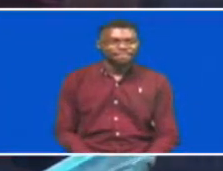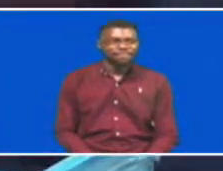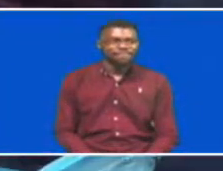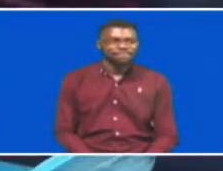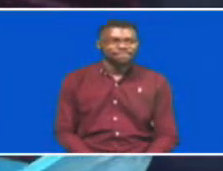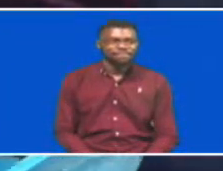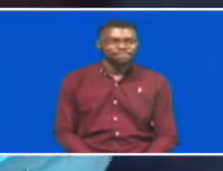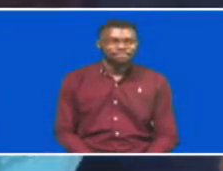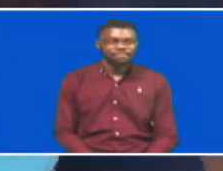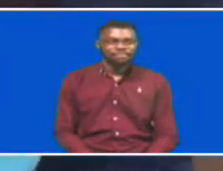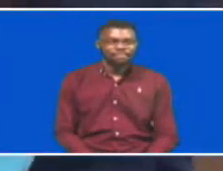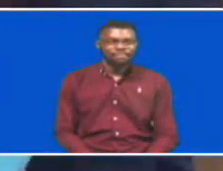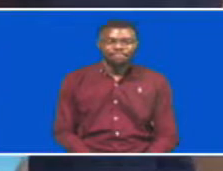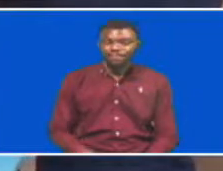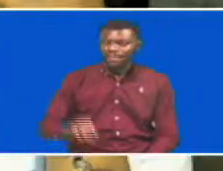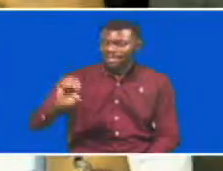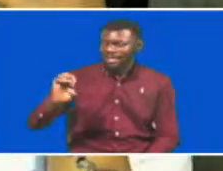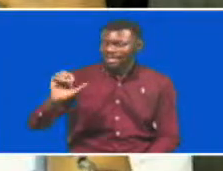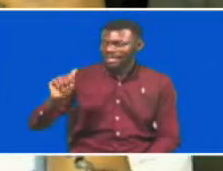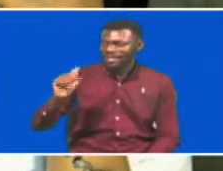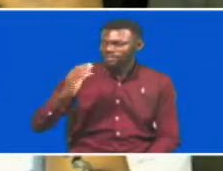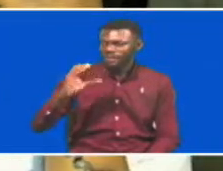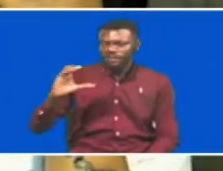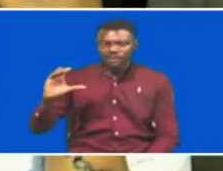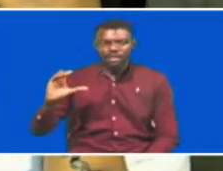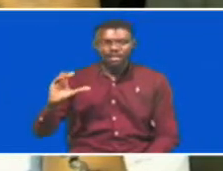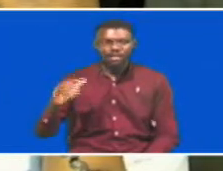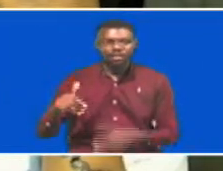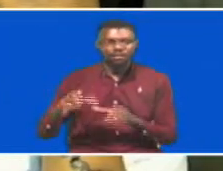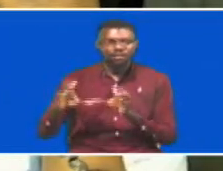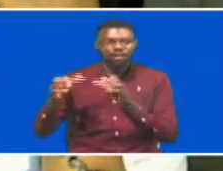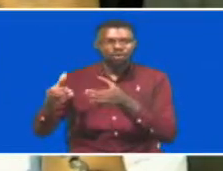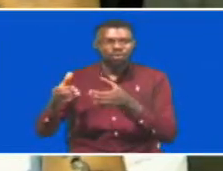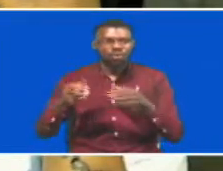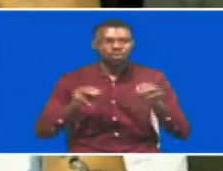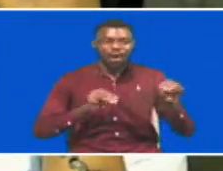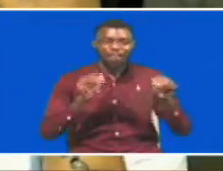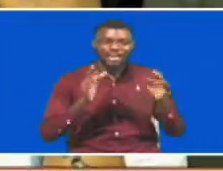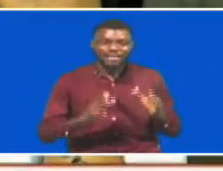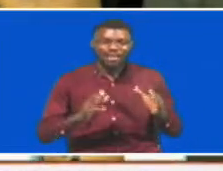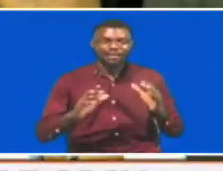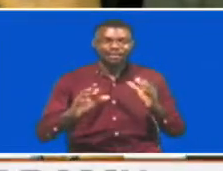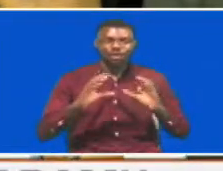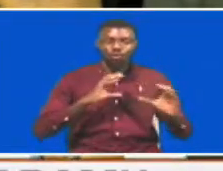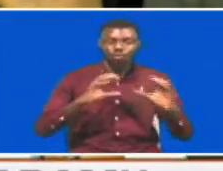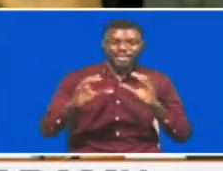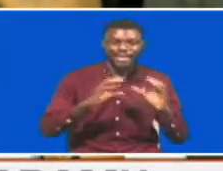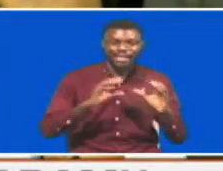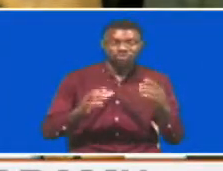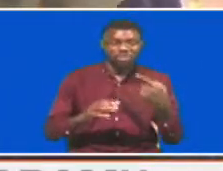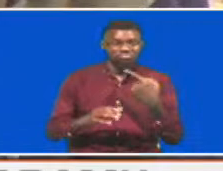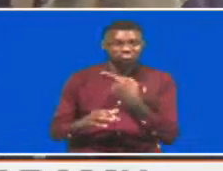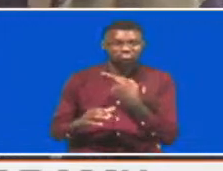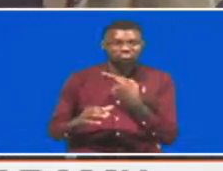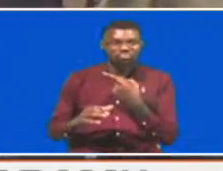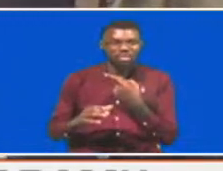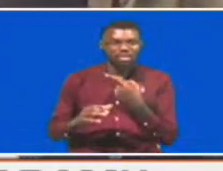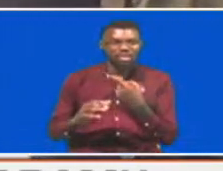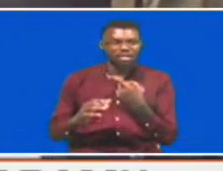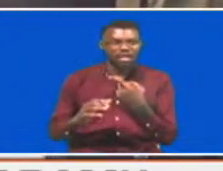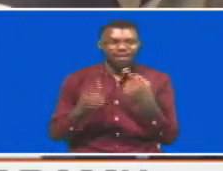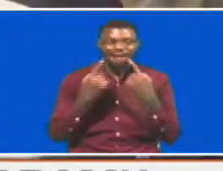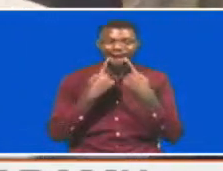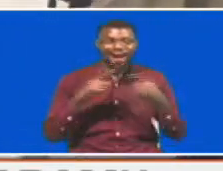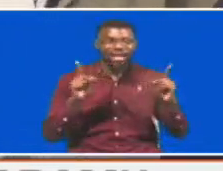Tume ya kukabiliana na ufisadi EACC kupitia meneja wa mawasiliano na masuala ya kijamii Eric Ngumbi imewatia